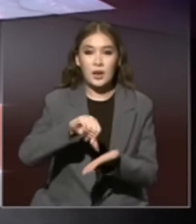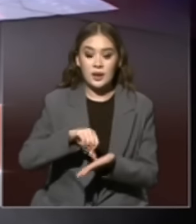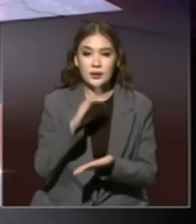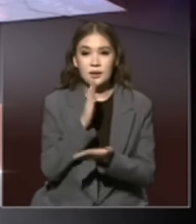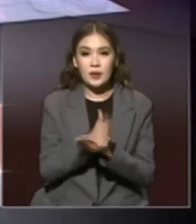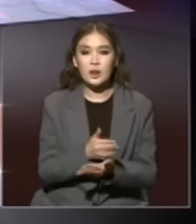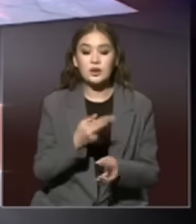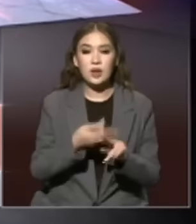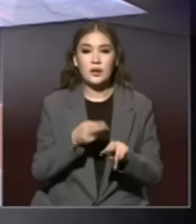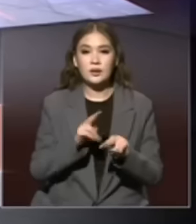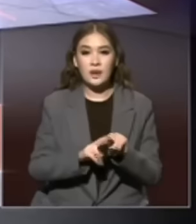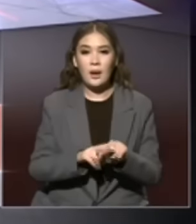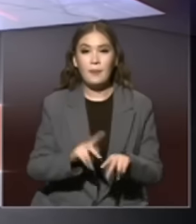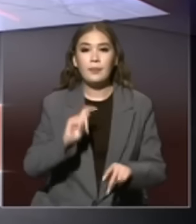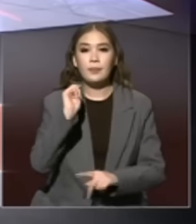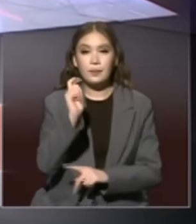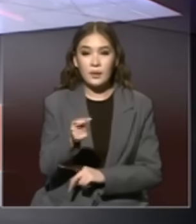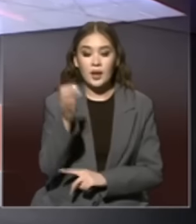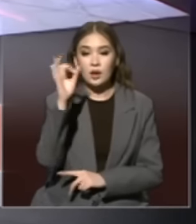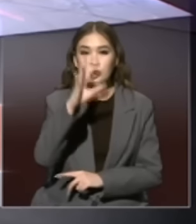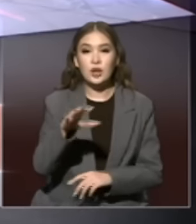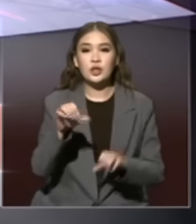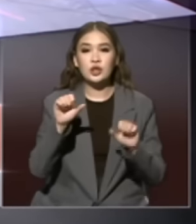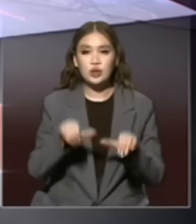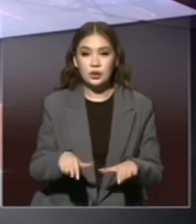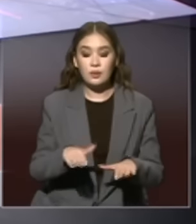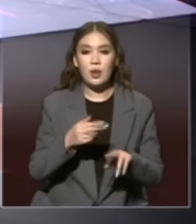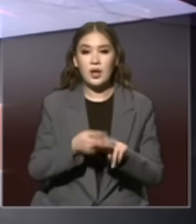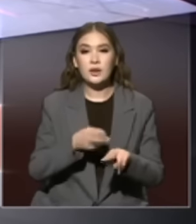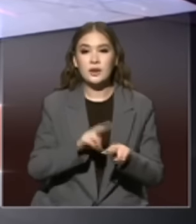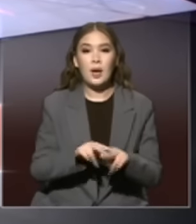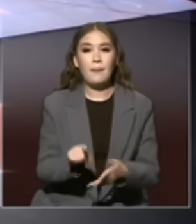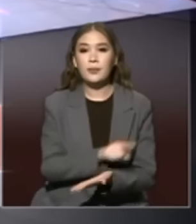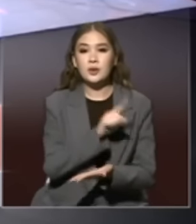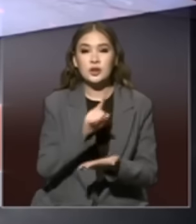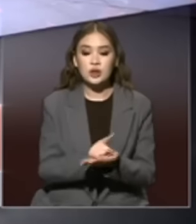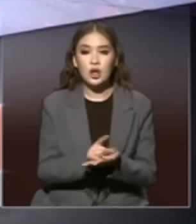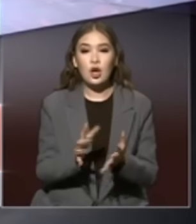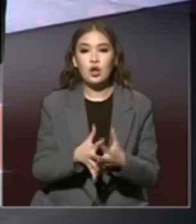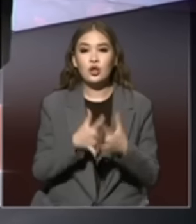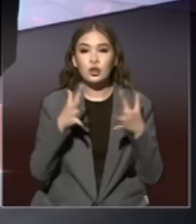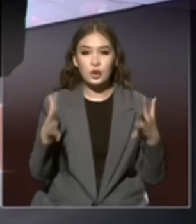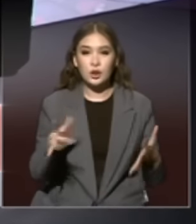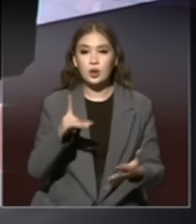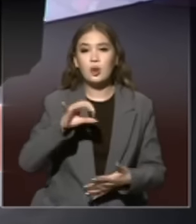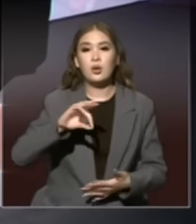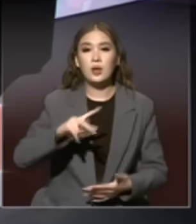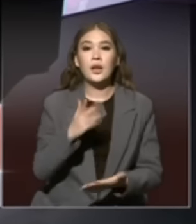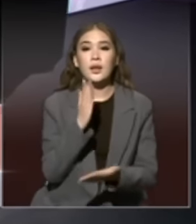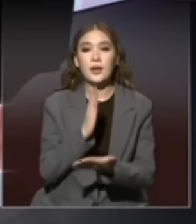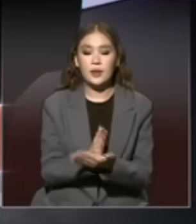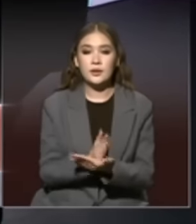ол алқабилердің беретін шешімі дауысы ол жерде міндетті түрде үлкен рөлге ие болады.